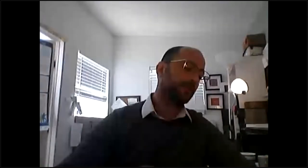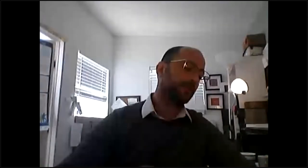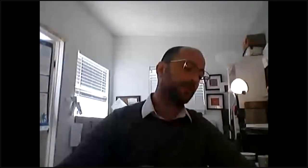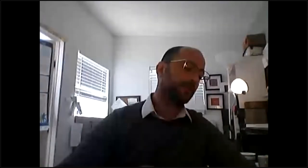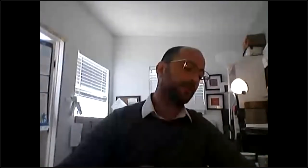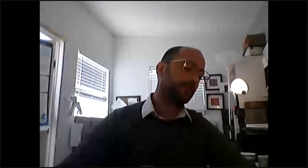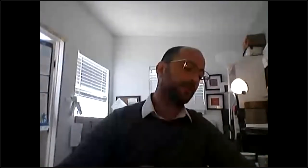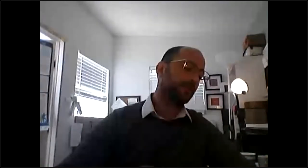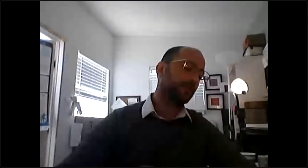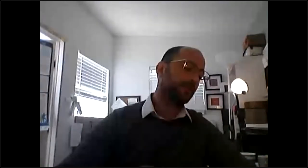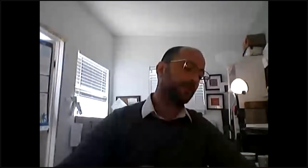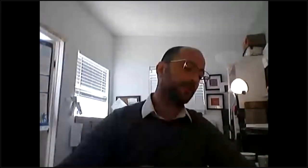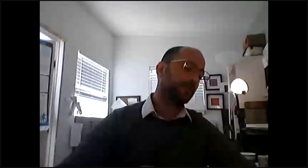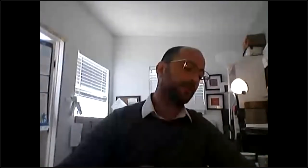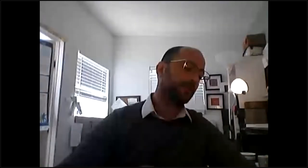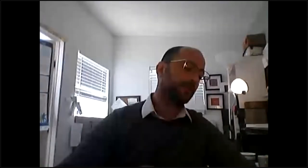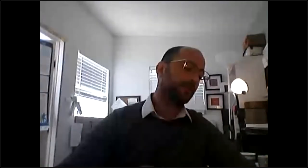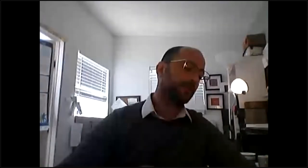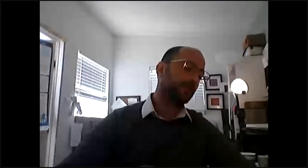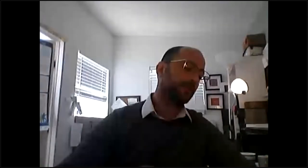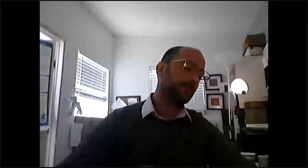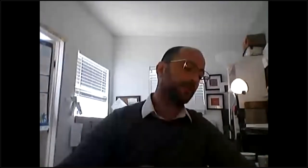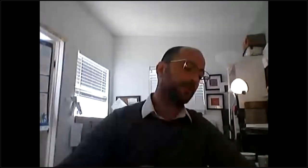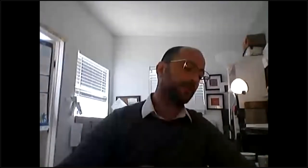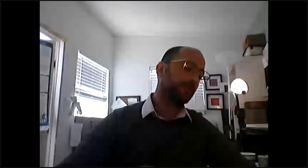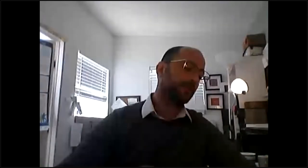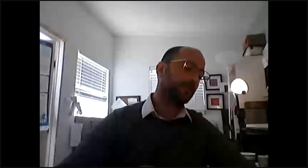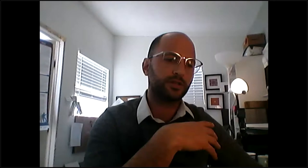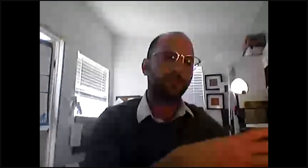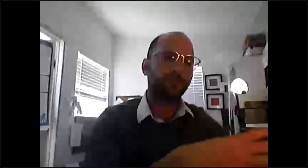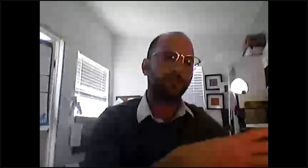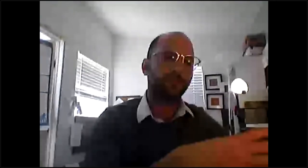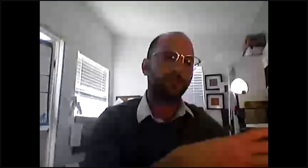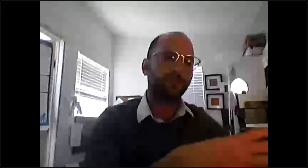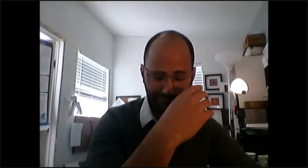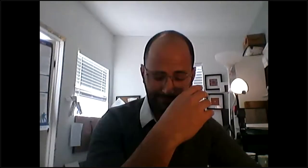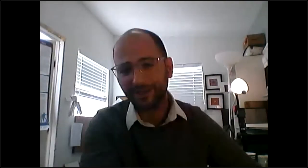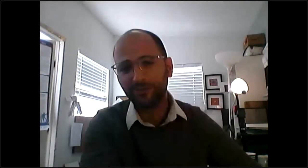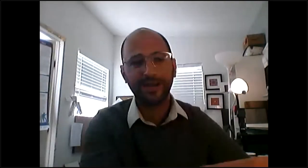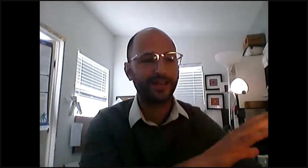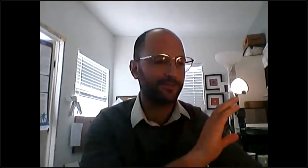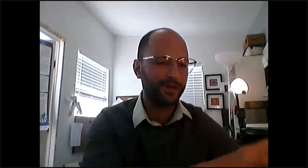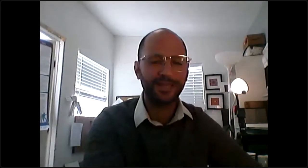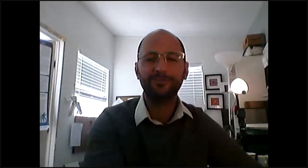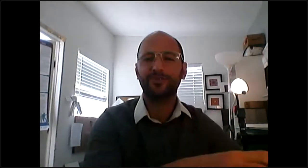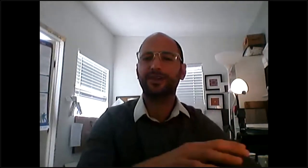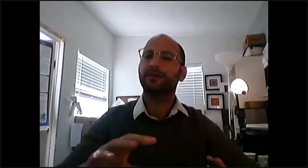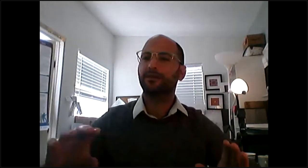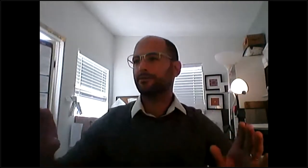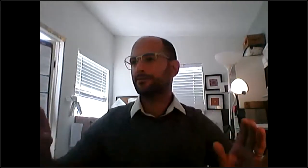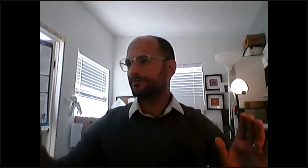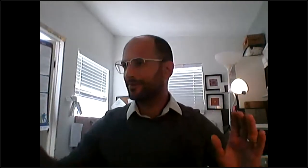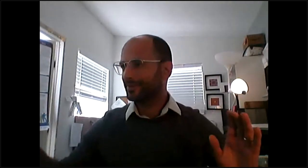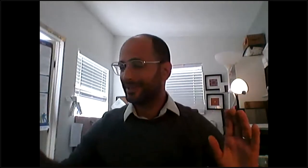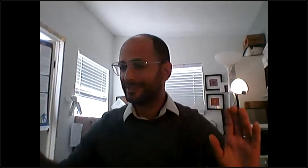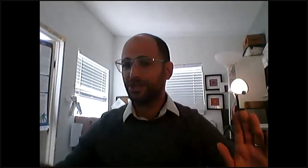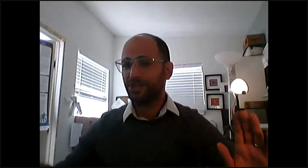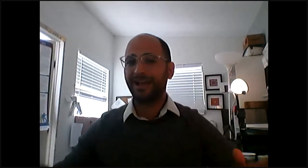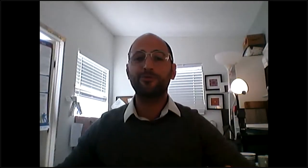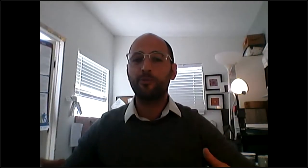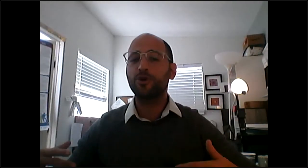עברנו לפה בעצמנו כדי לסגור את ההשקעה הראשונה, ובסופו של דבר, אחרי שדפקו אותנו מלא